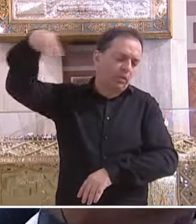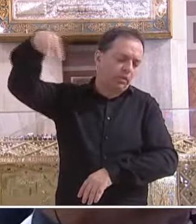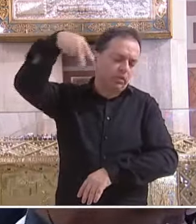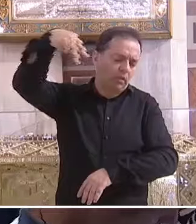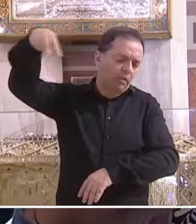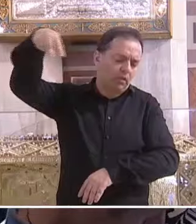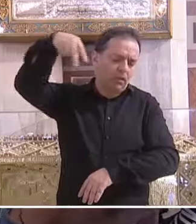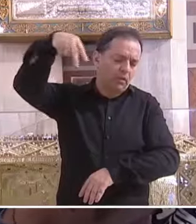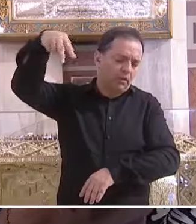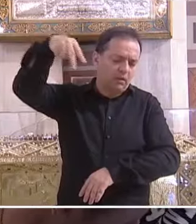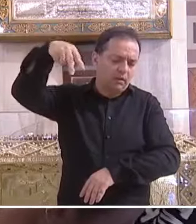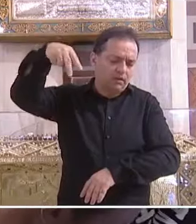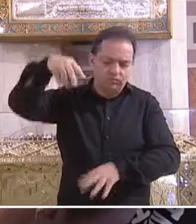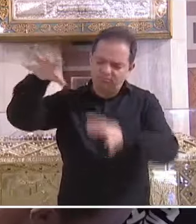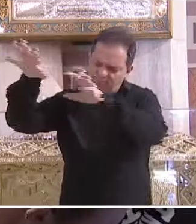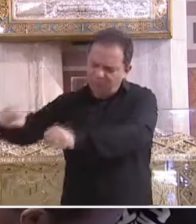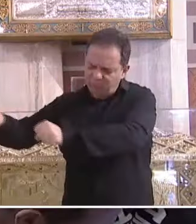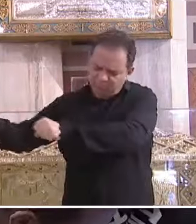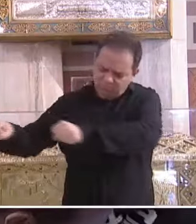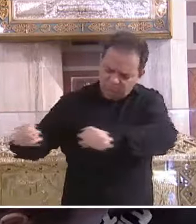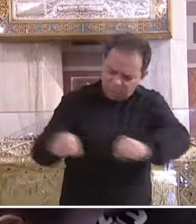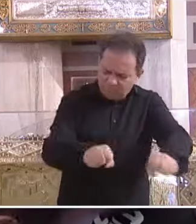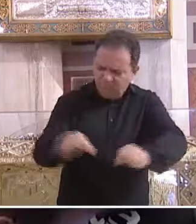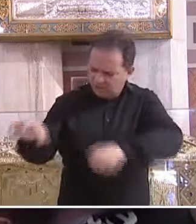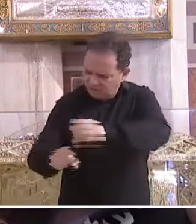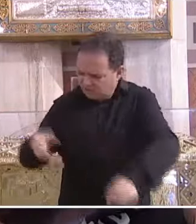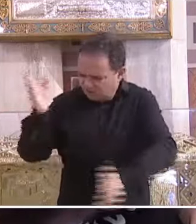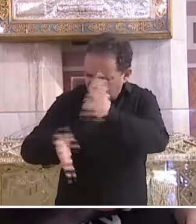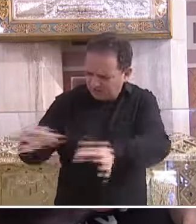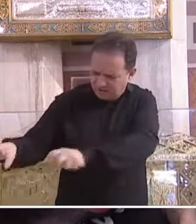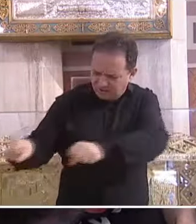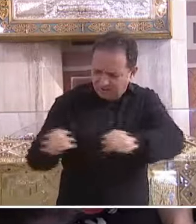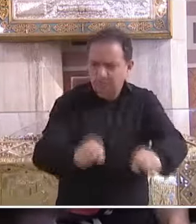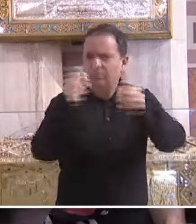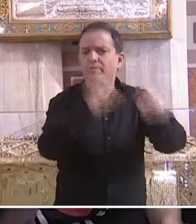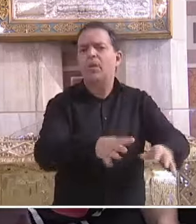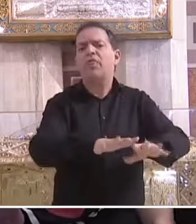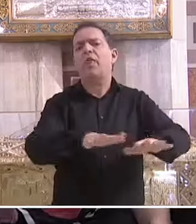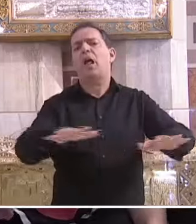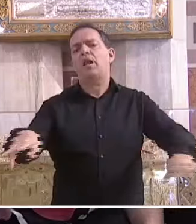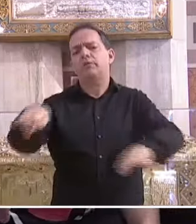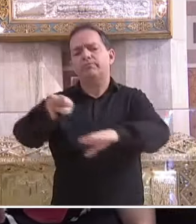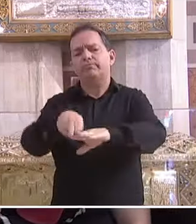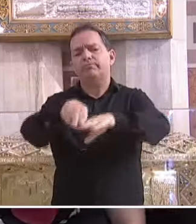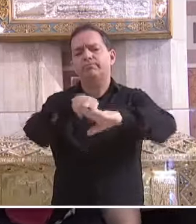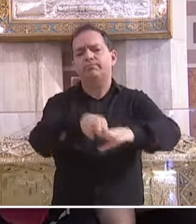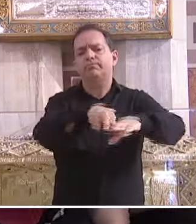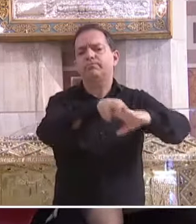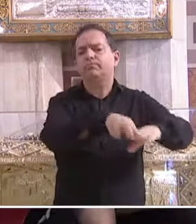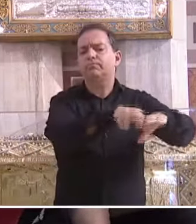διαπομπεύεται και καταποντίζεται το ιερό του λείψανο στην θάλασσα. Τα κύματα της